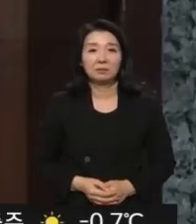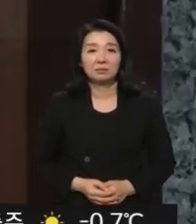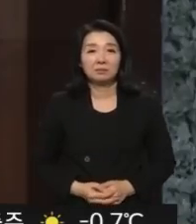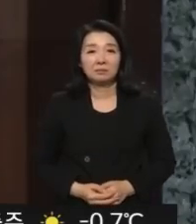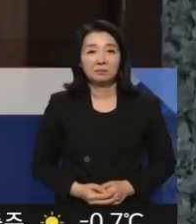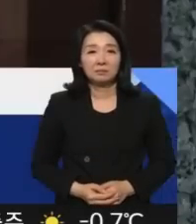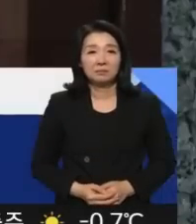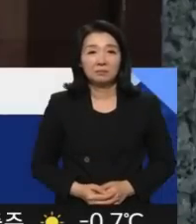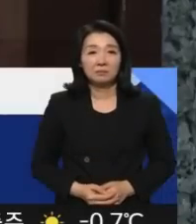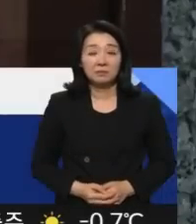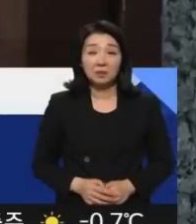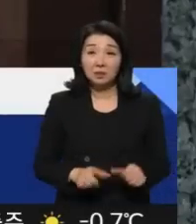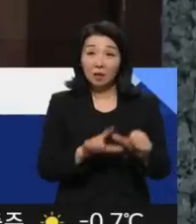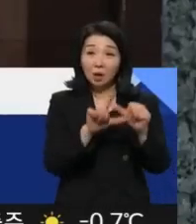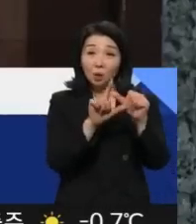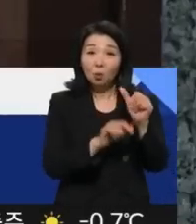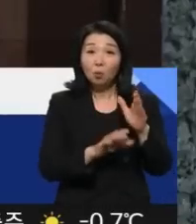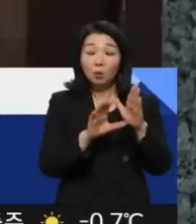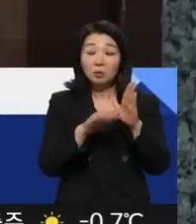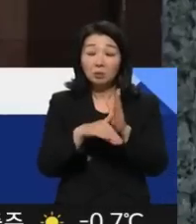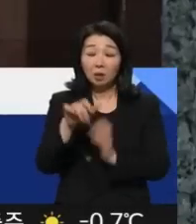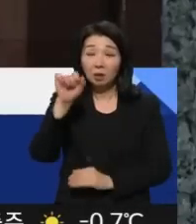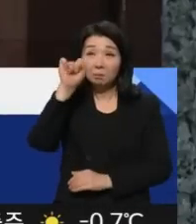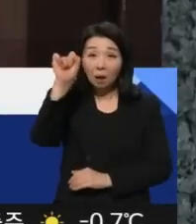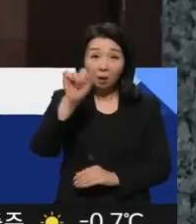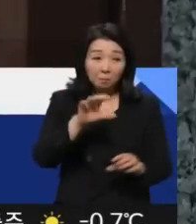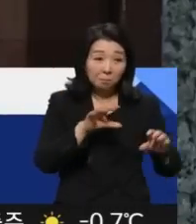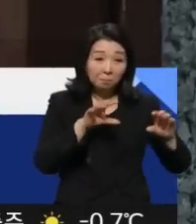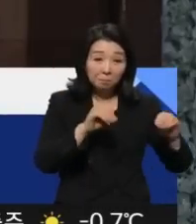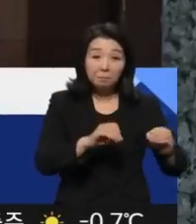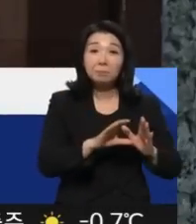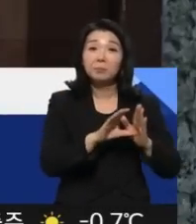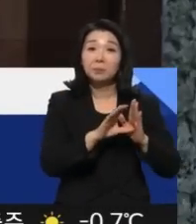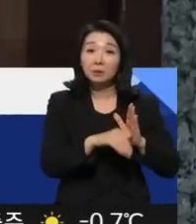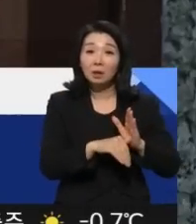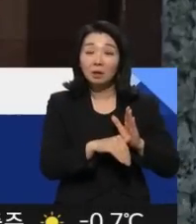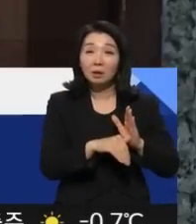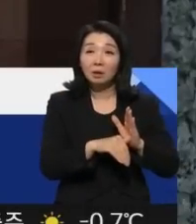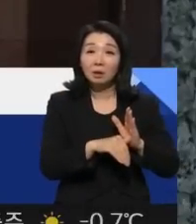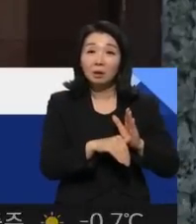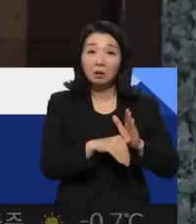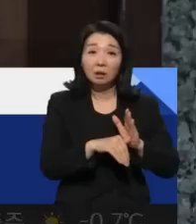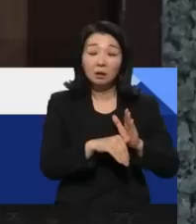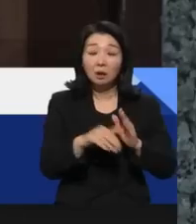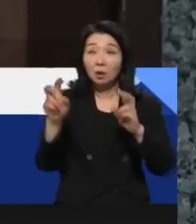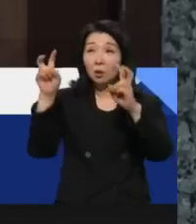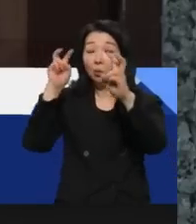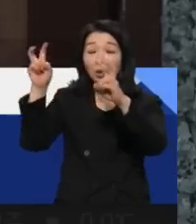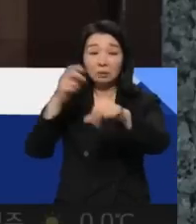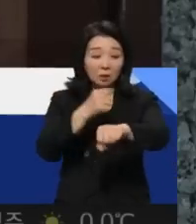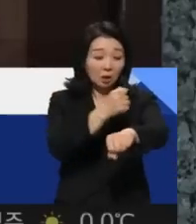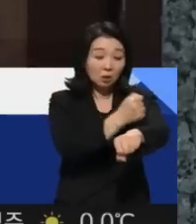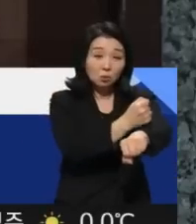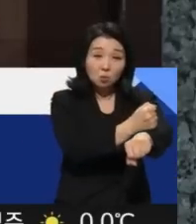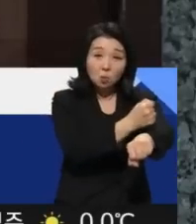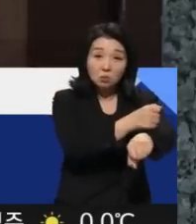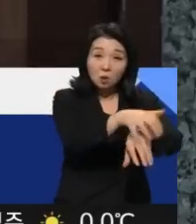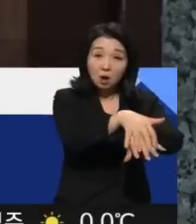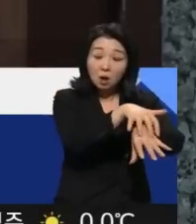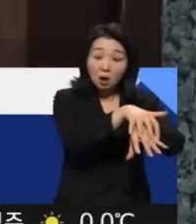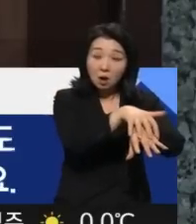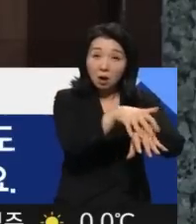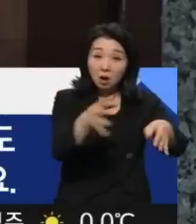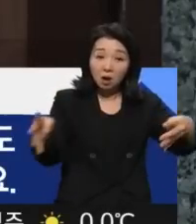그리고 지난 5월 달 파업을 마무리할 때 노정 합의가 진행된 부분도 일정 있습니다. 그러나